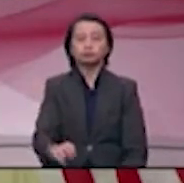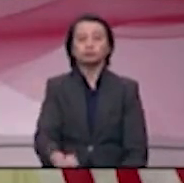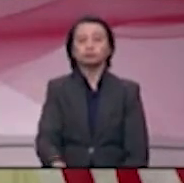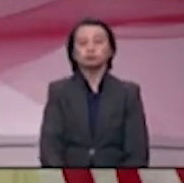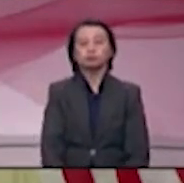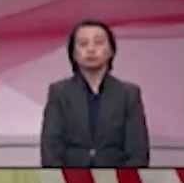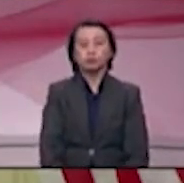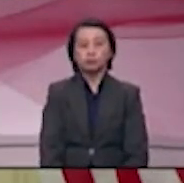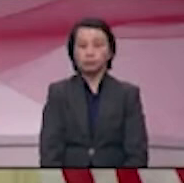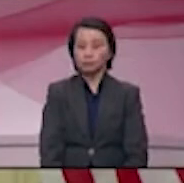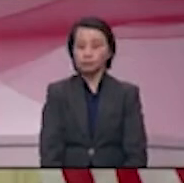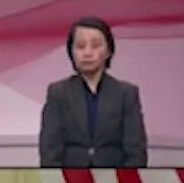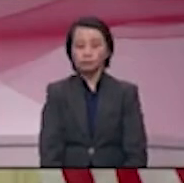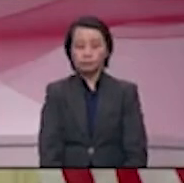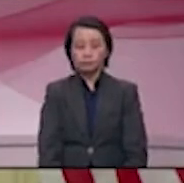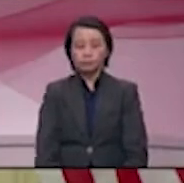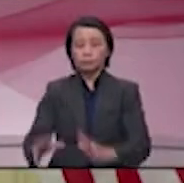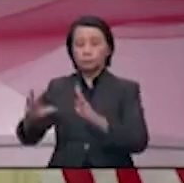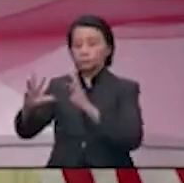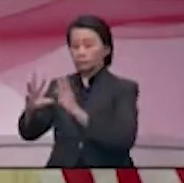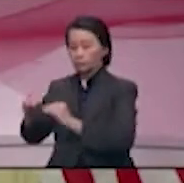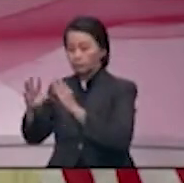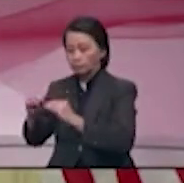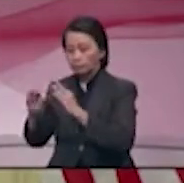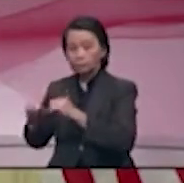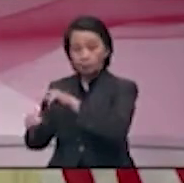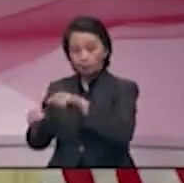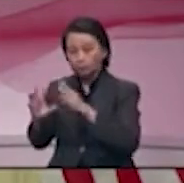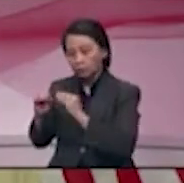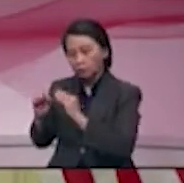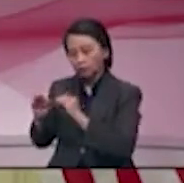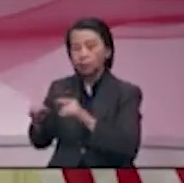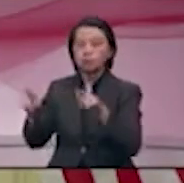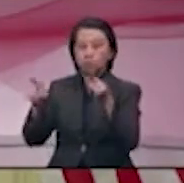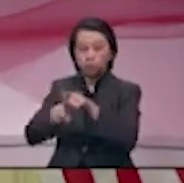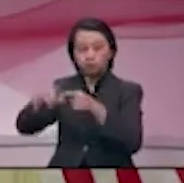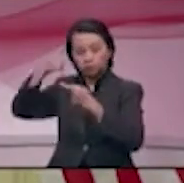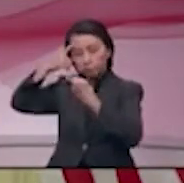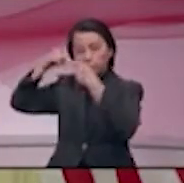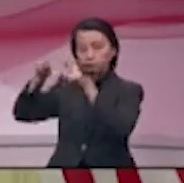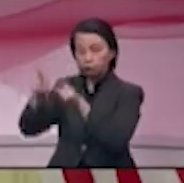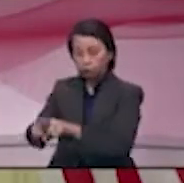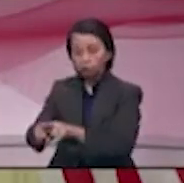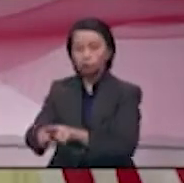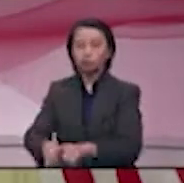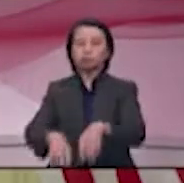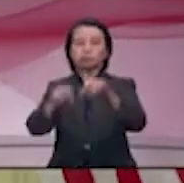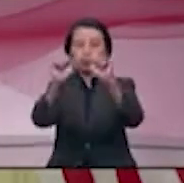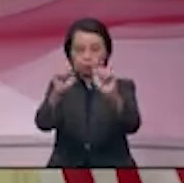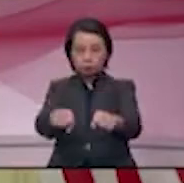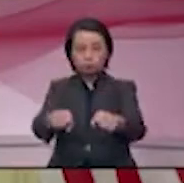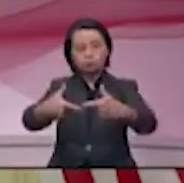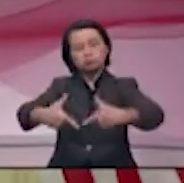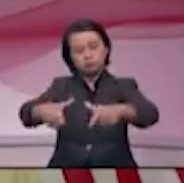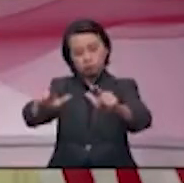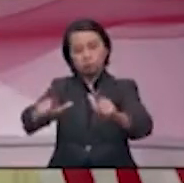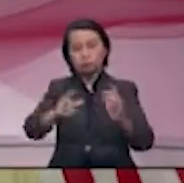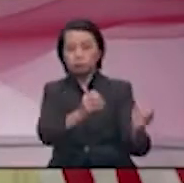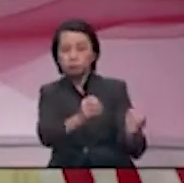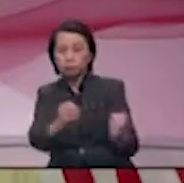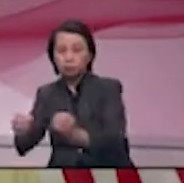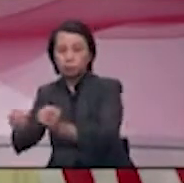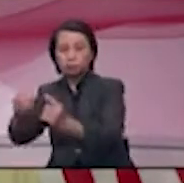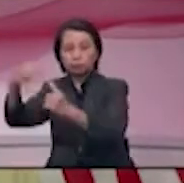hai hai Hai dicoret juga telah bersetuju bagi membenarkan penganjuran